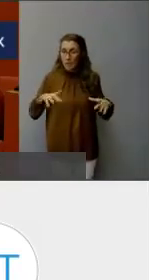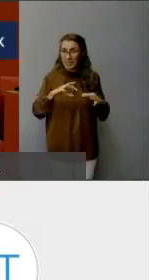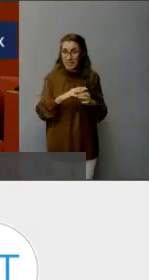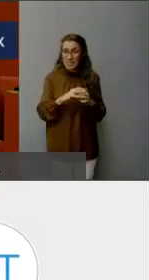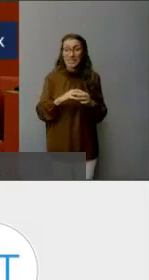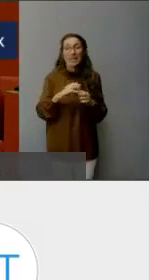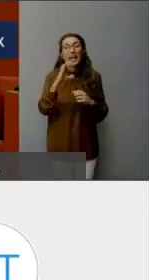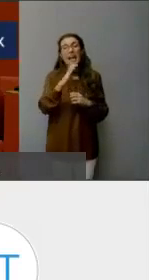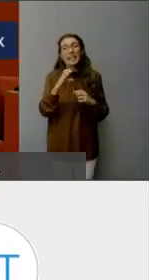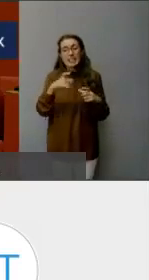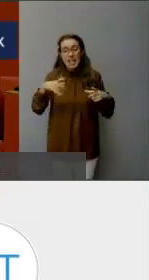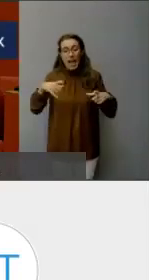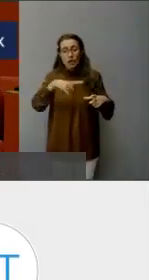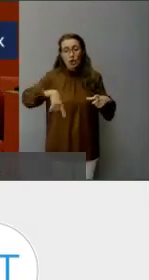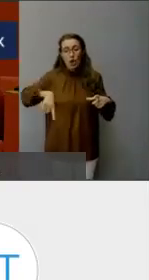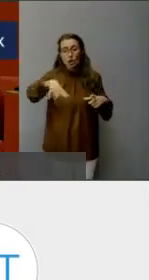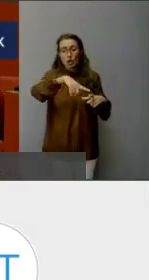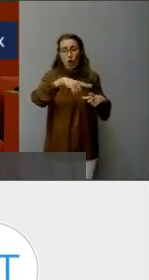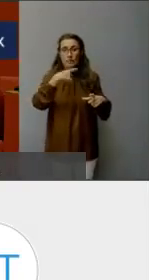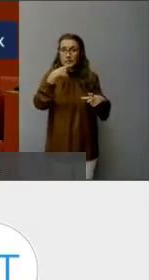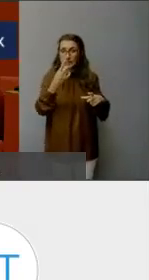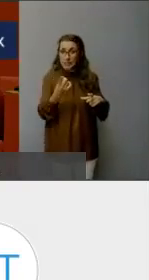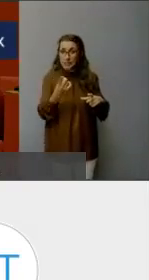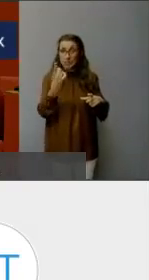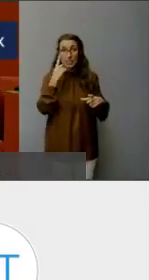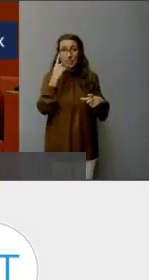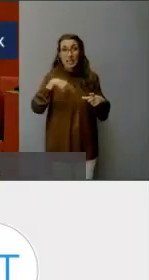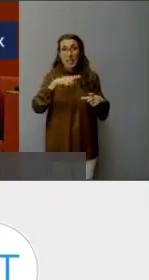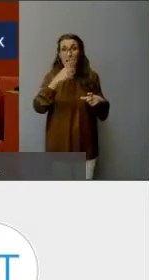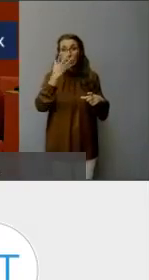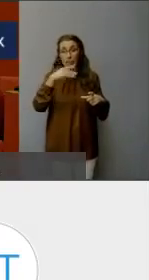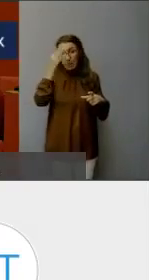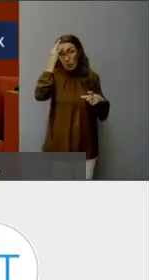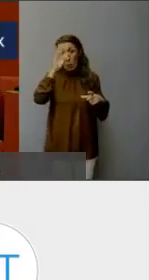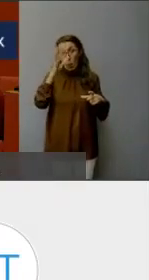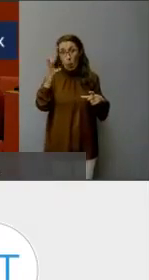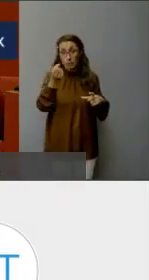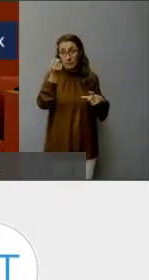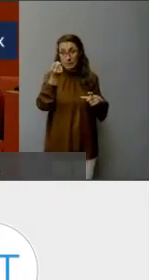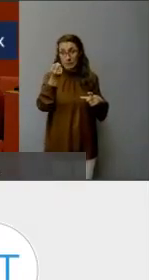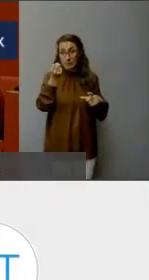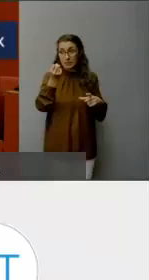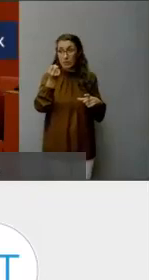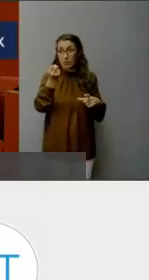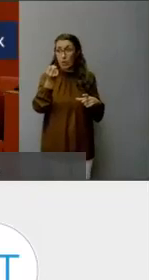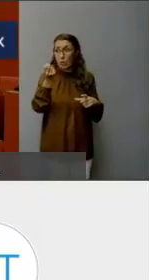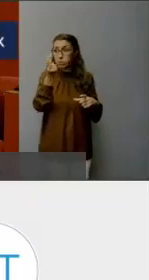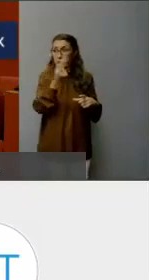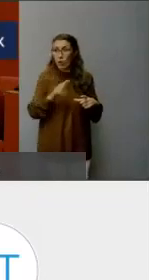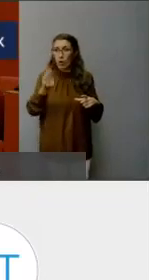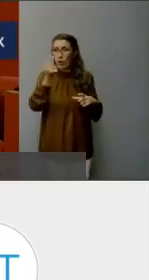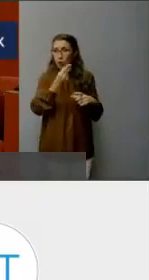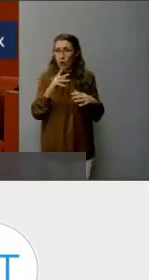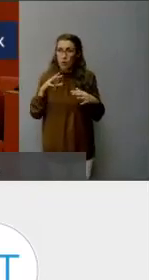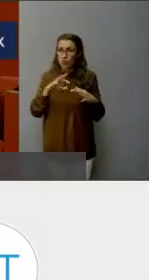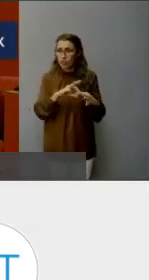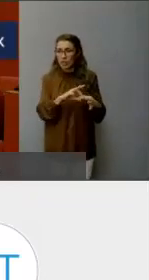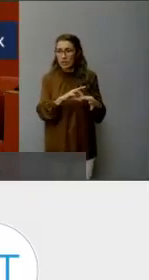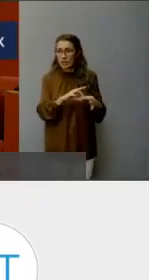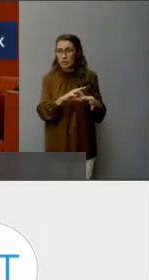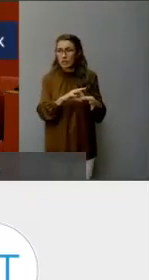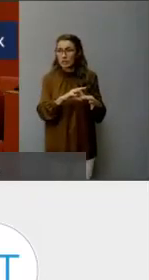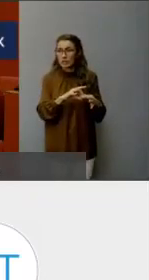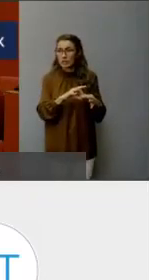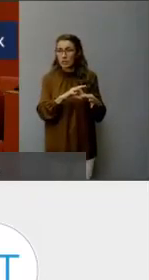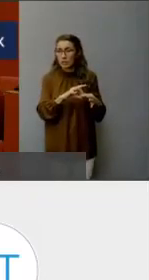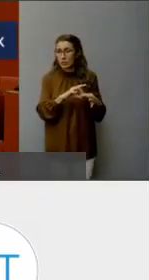dove si dice che per perseguire tale obiettivo ovviamente riferito al progetto conseguito la